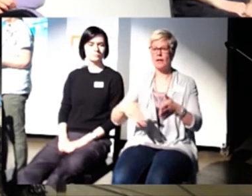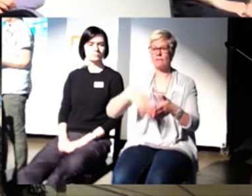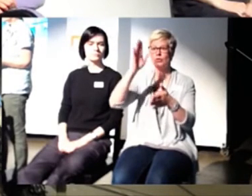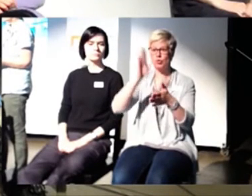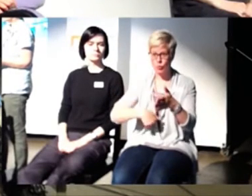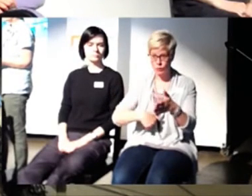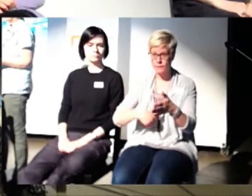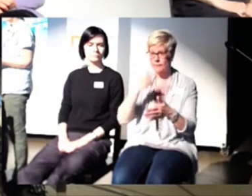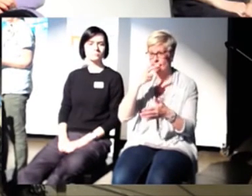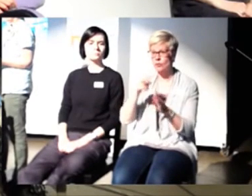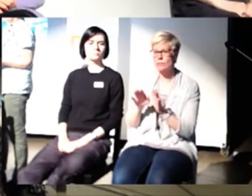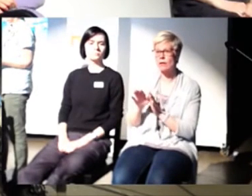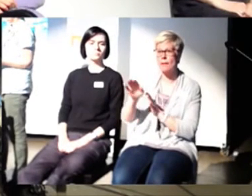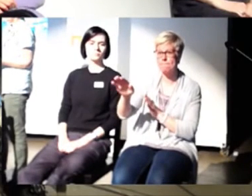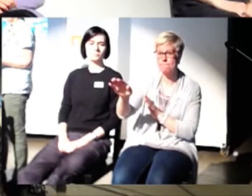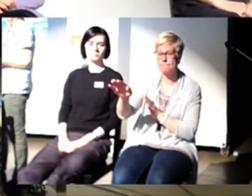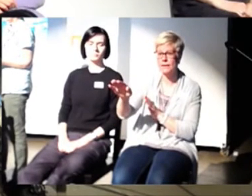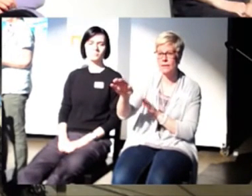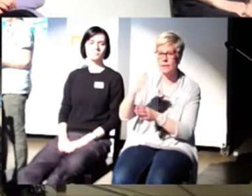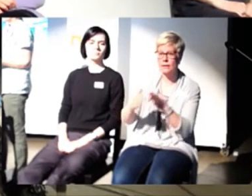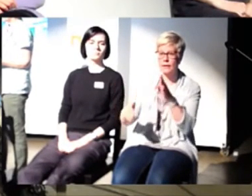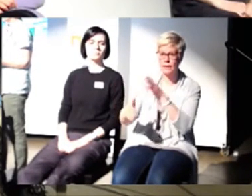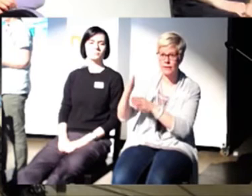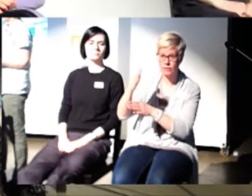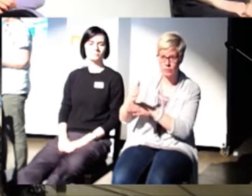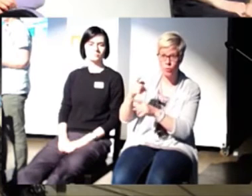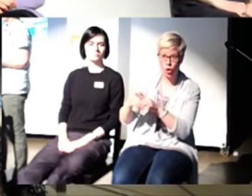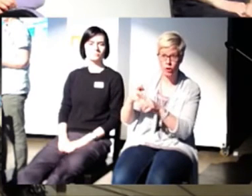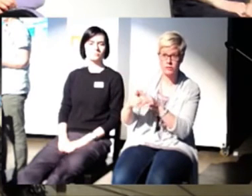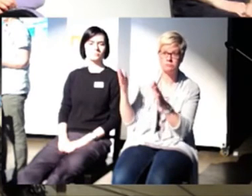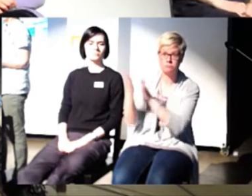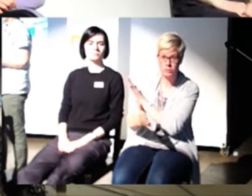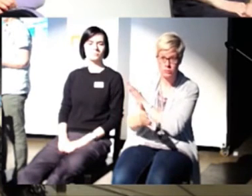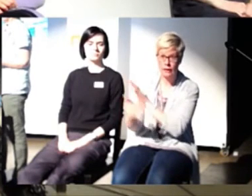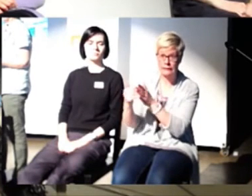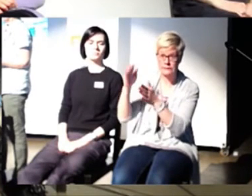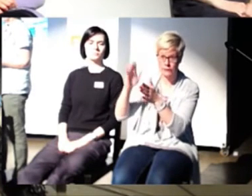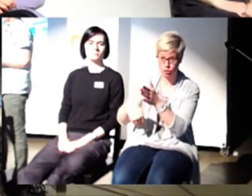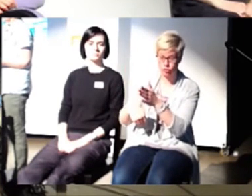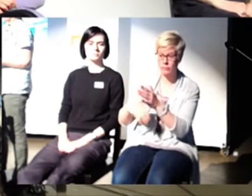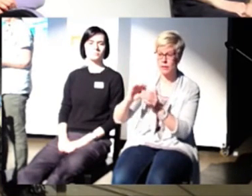rakennettu sen tanssilaatian saavutettavaksi. Ja